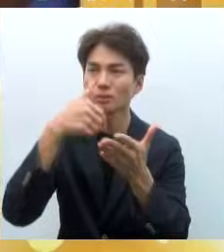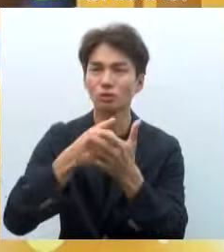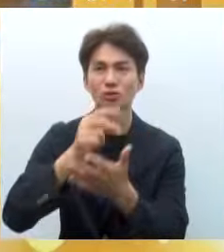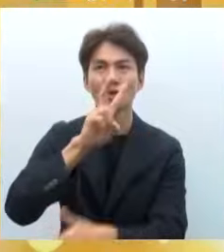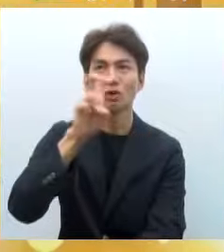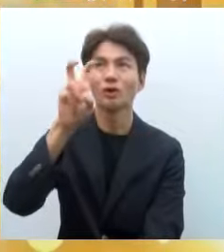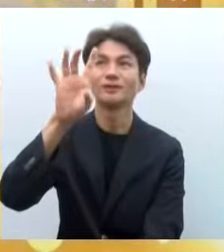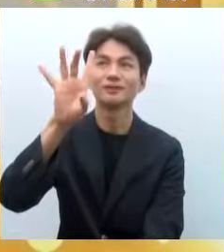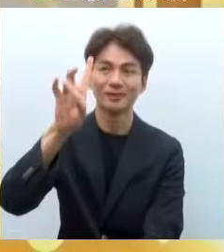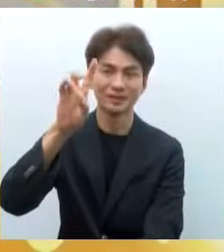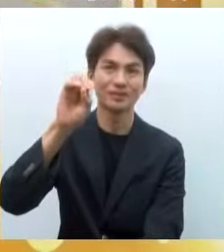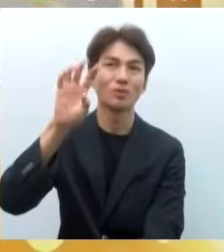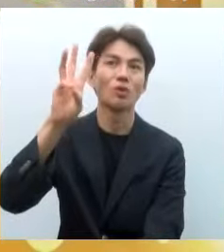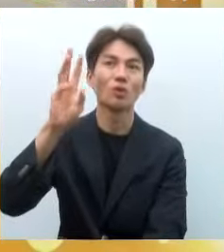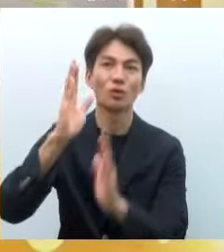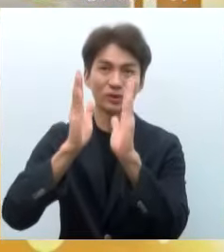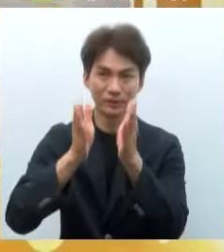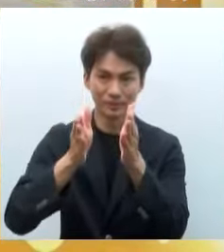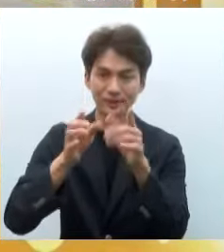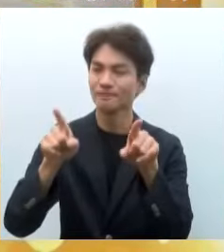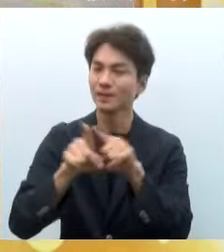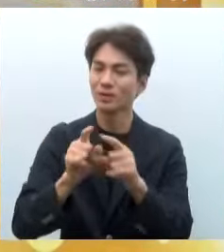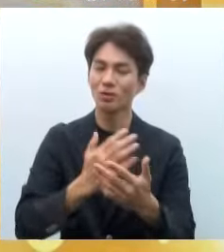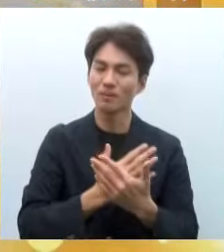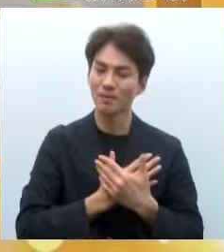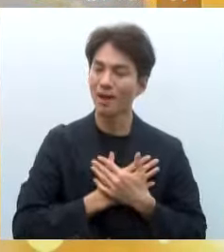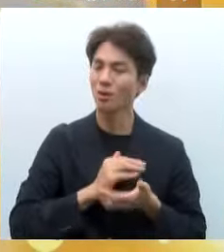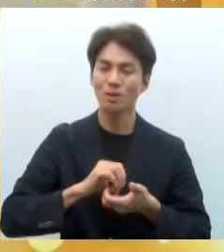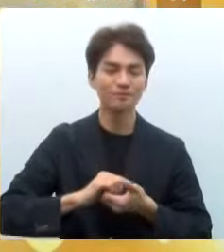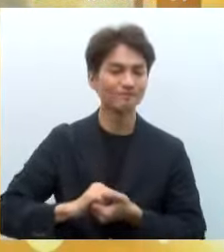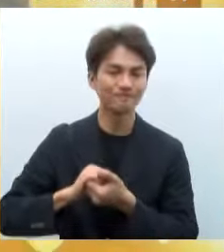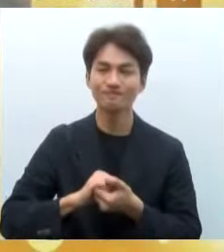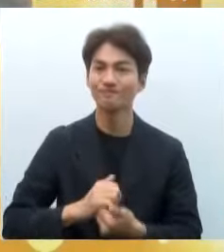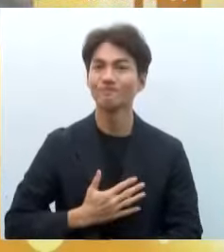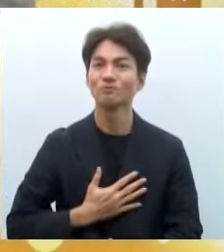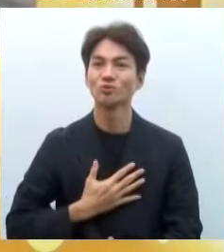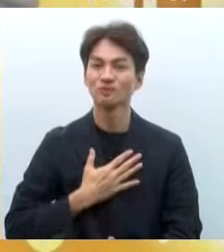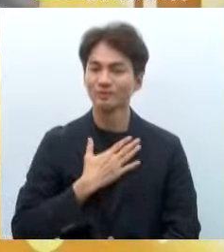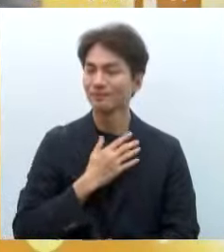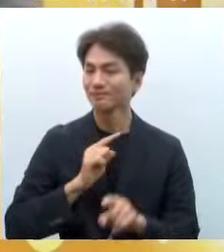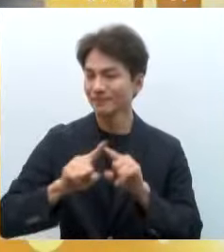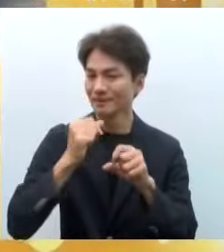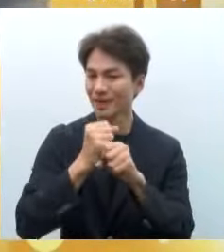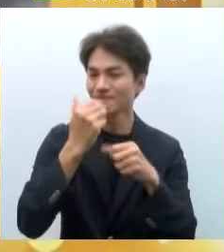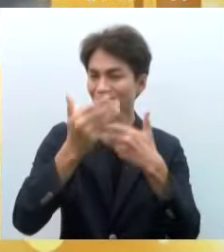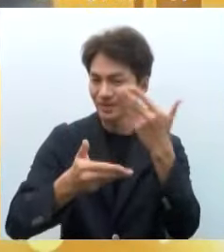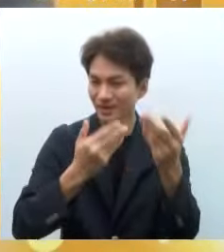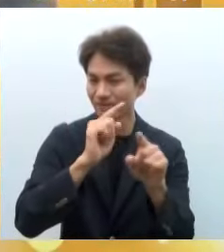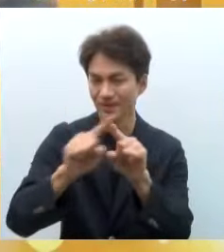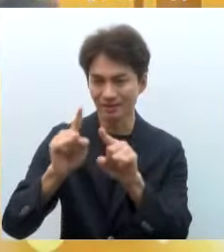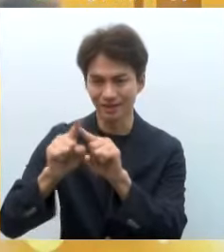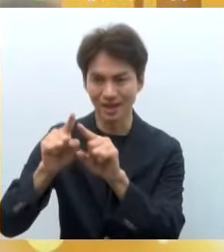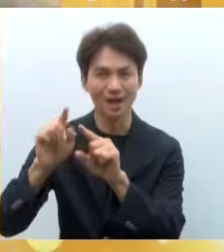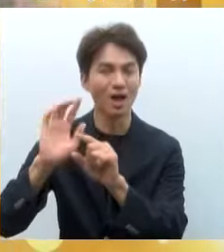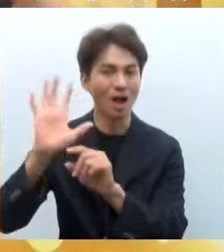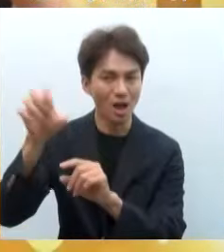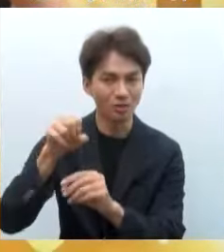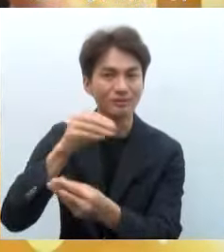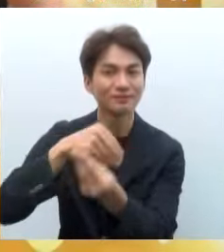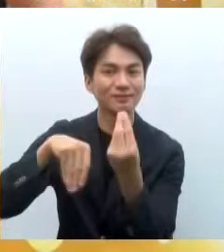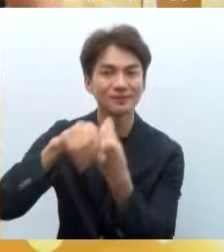นเพื่อเสริมสร้างความรักความสามัคคีและความภูมิใจผ่านกลไกต่างๆโดยน้อมนำหลักปรัชญาของเศรษฐกิจพอเพีย